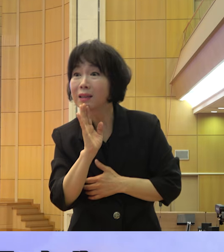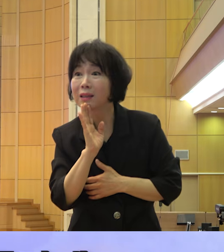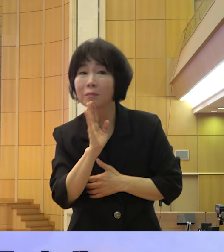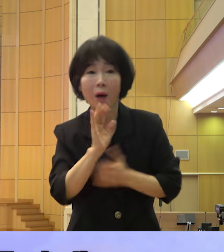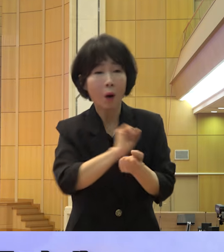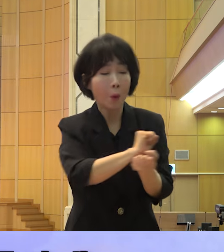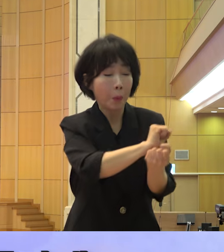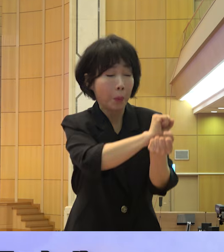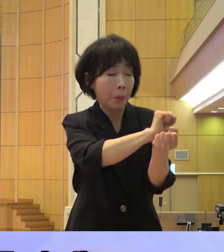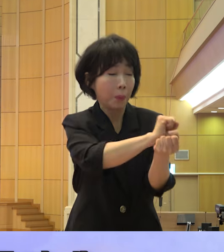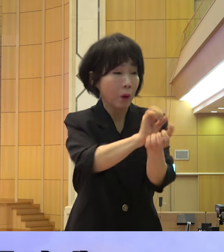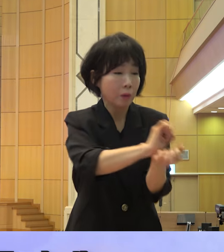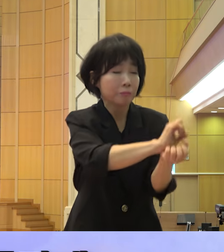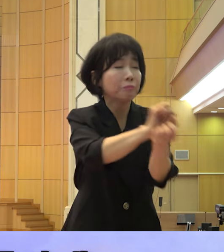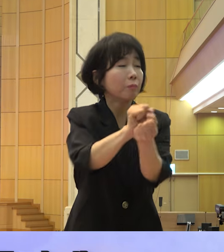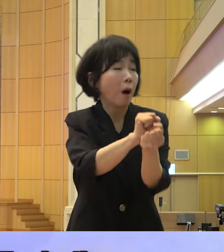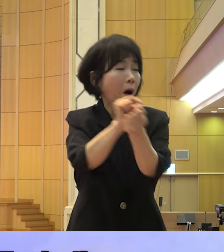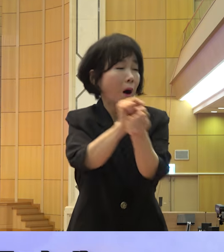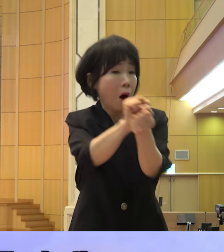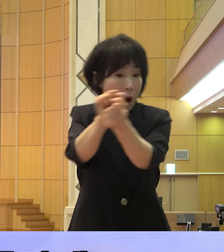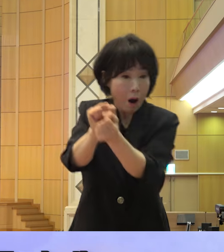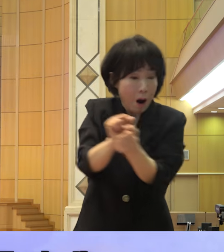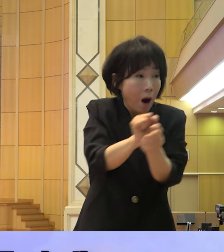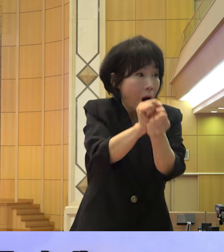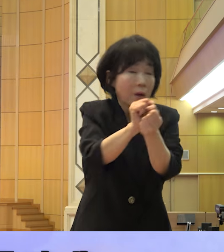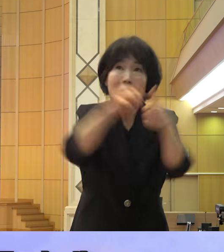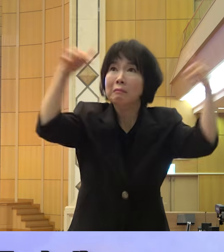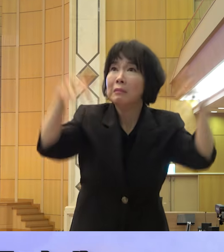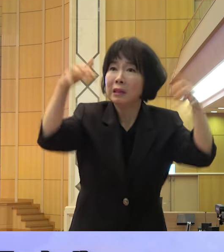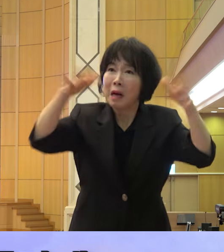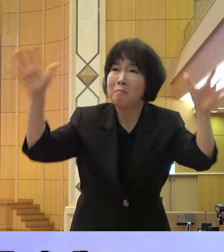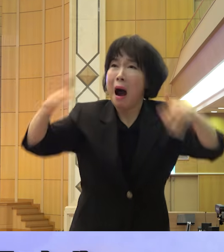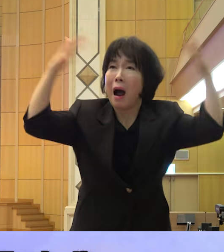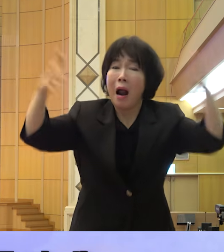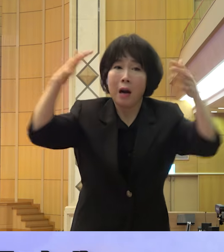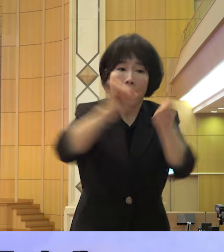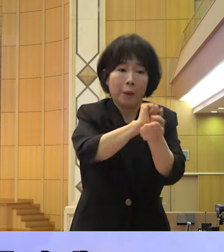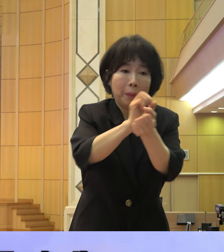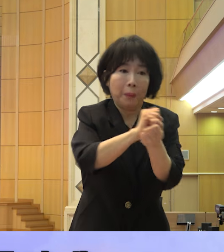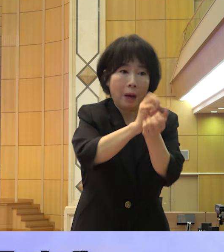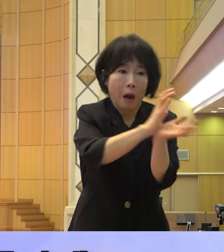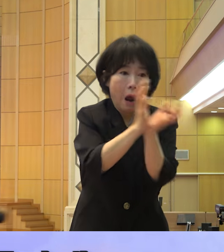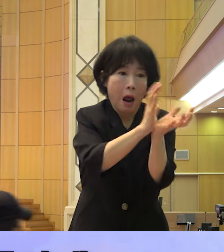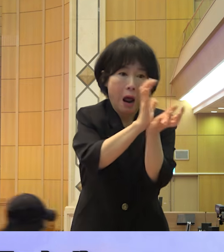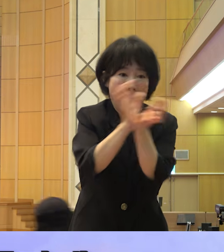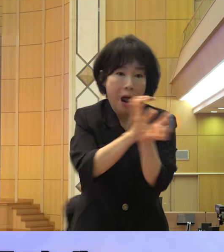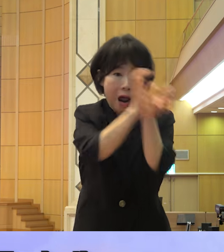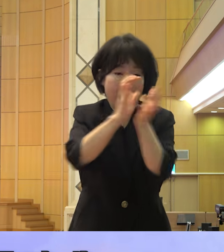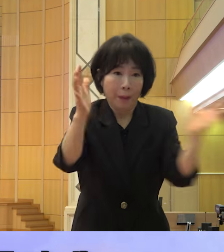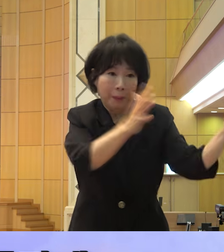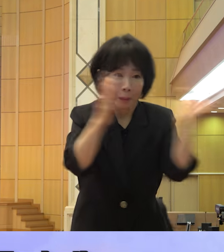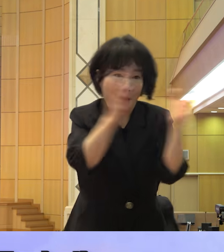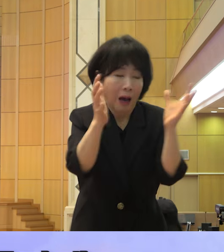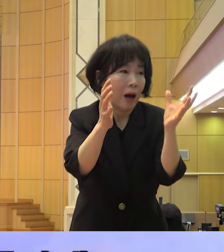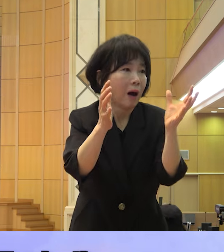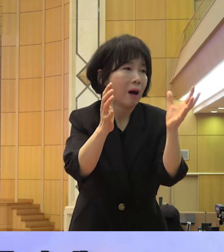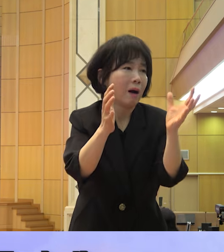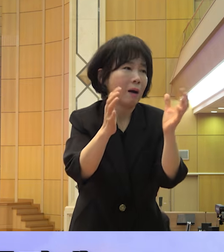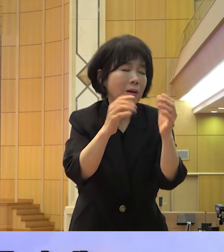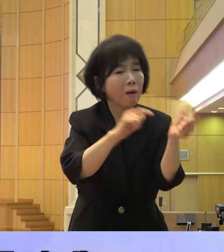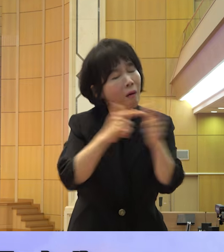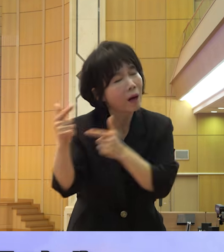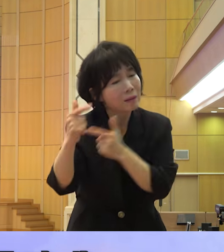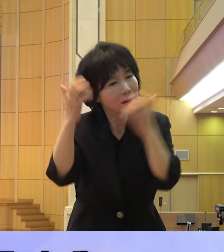바람이 불고 비도 맞고, 그래서 때로 여러 모양으로 겪고